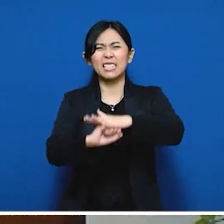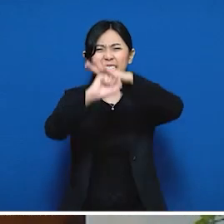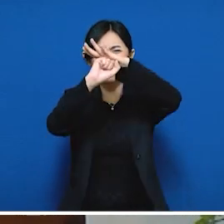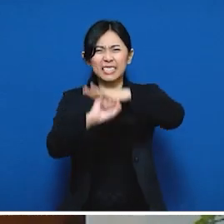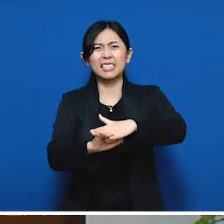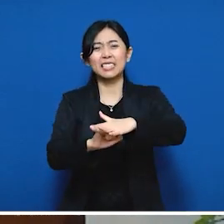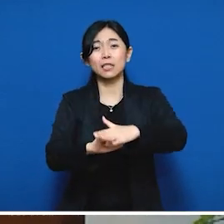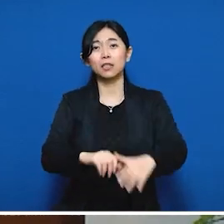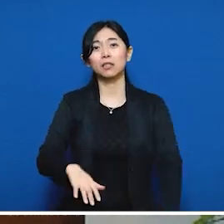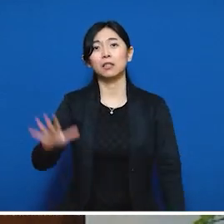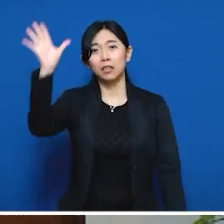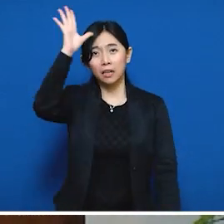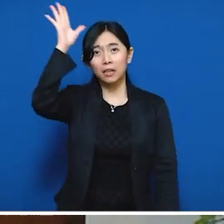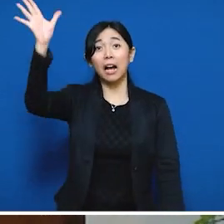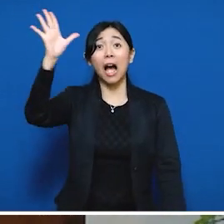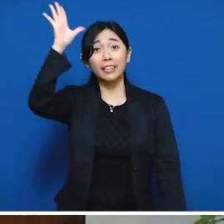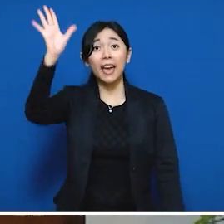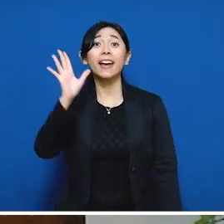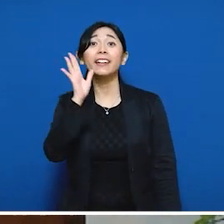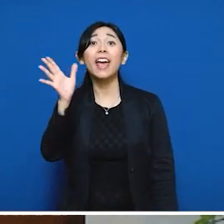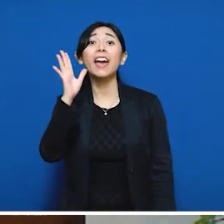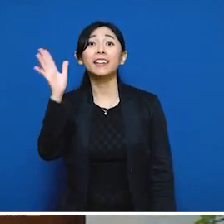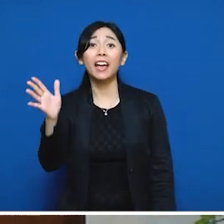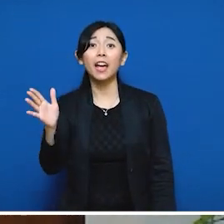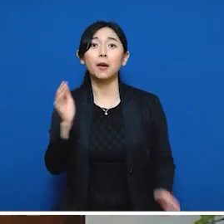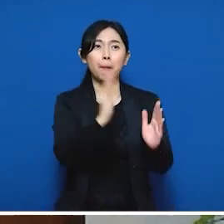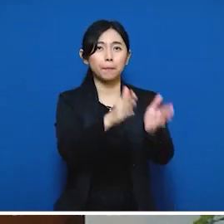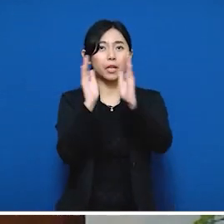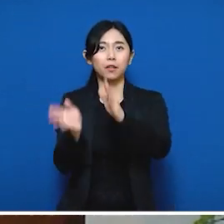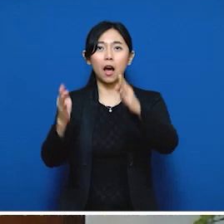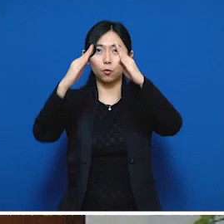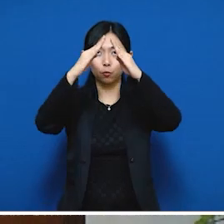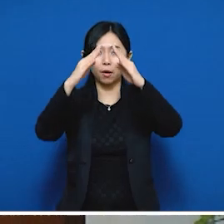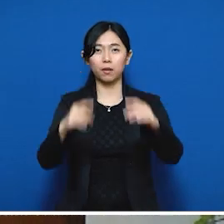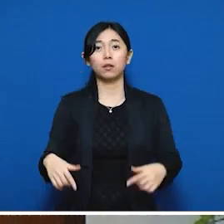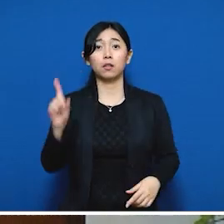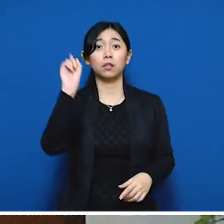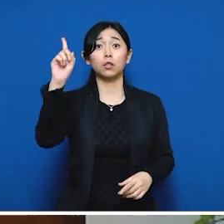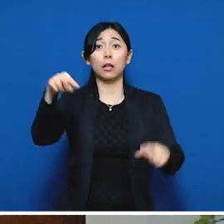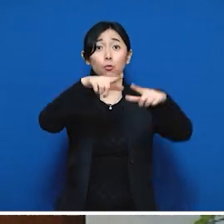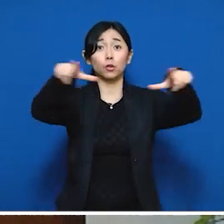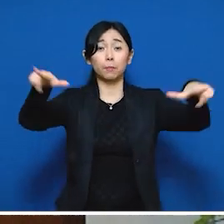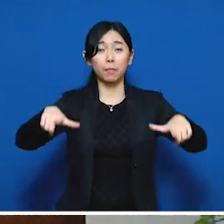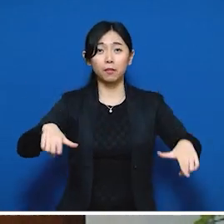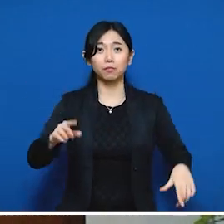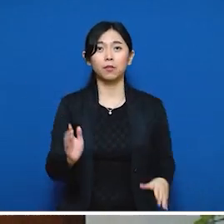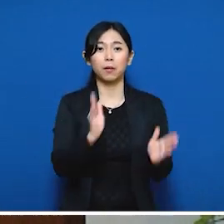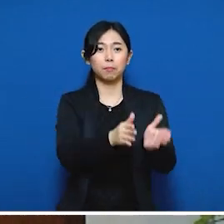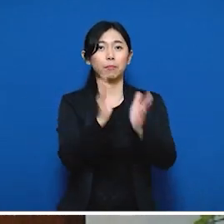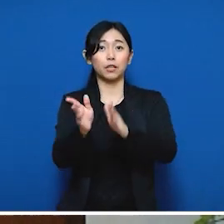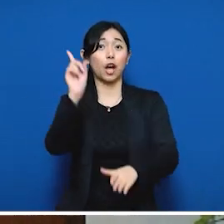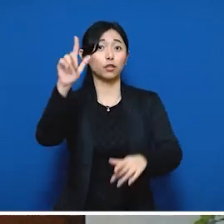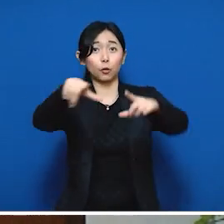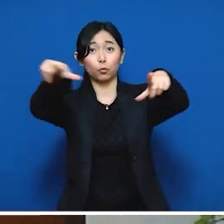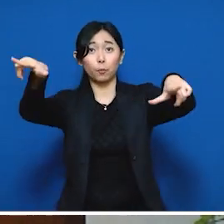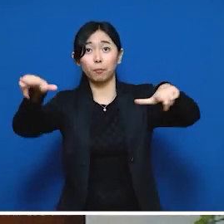Dan kakek nenek saya, orang tua saya harus mengungsi dari satu tempat. Di desa